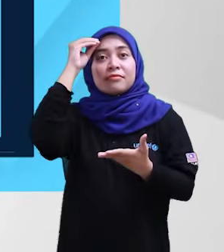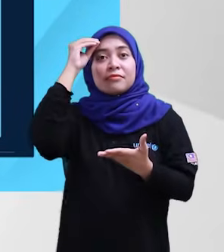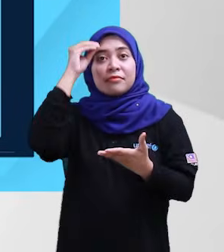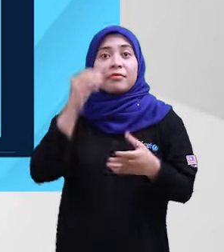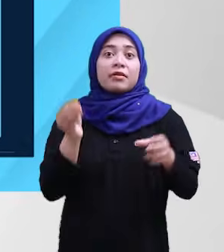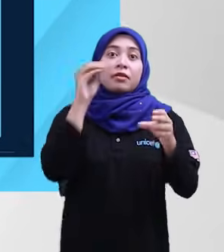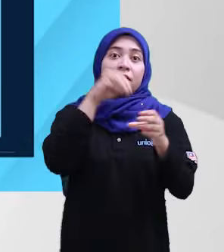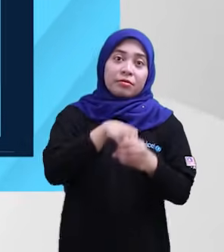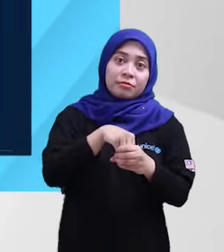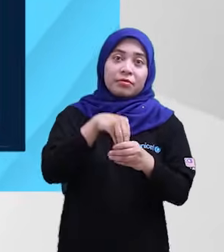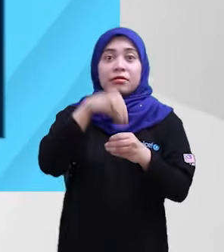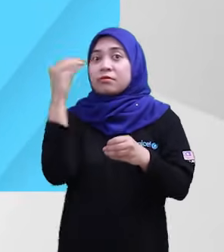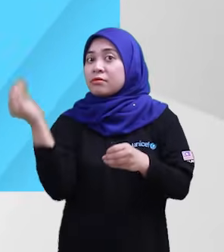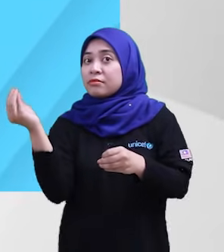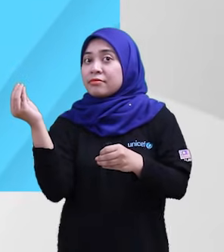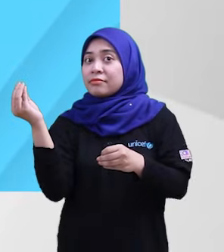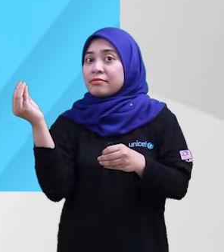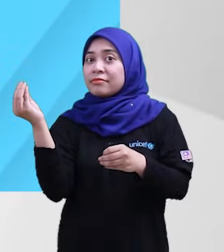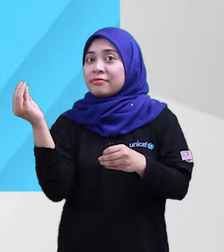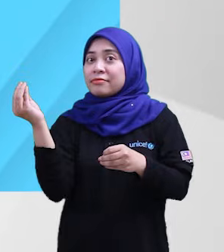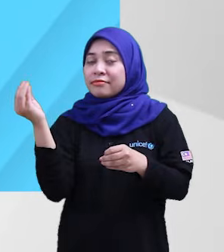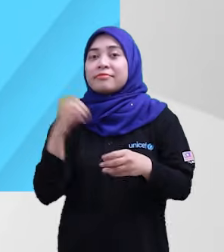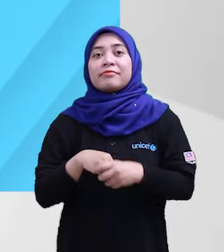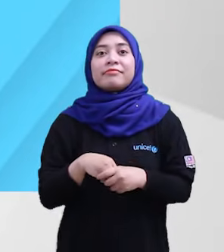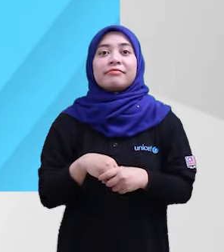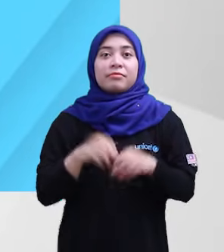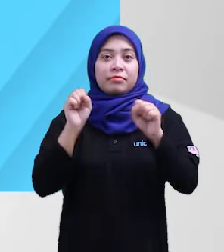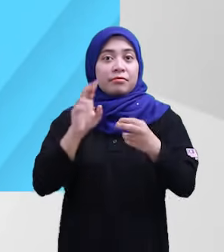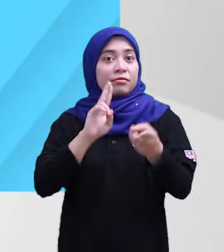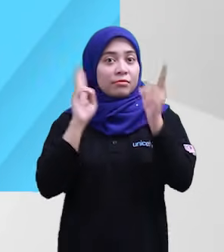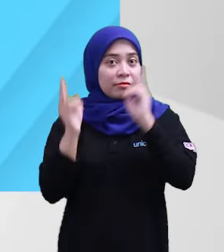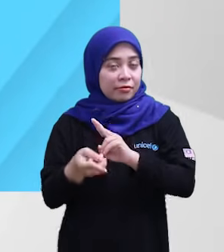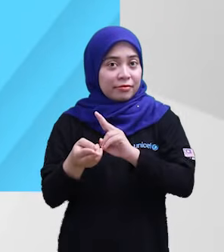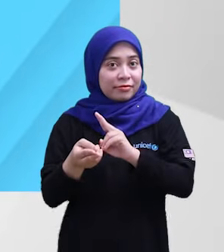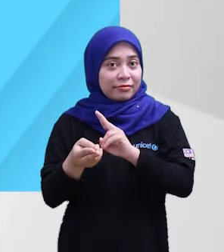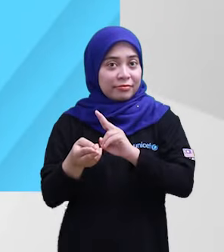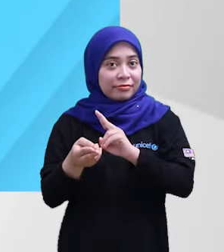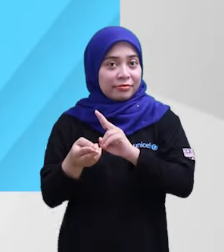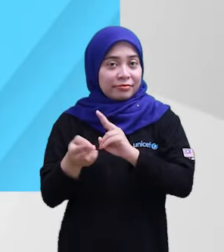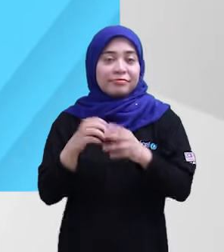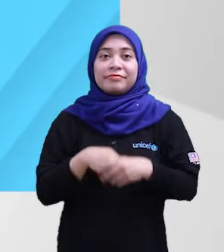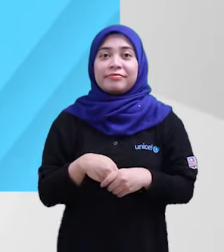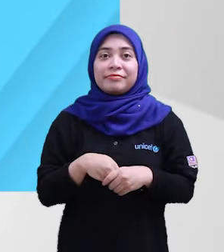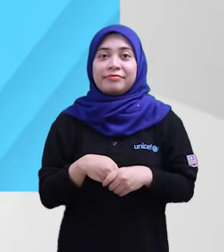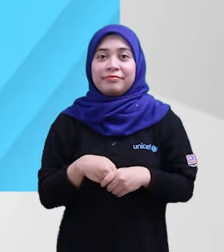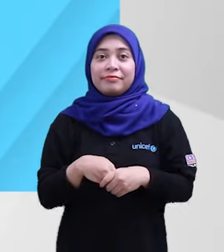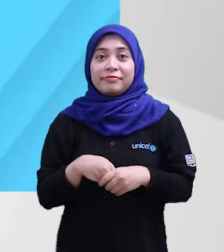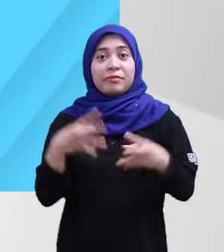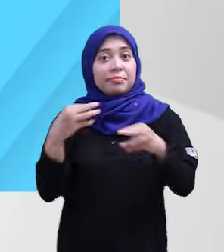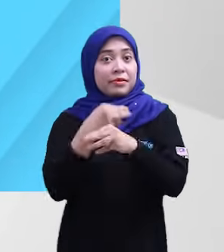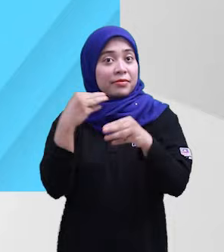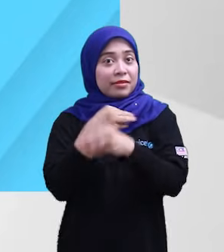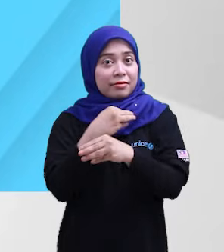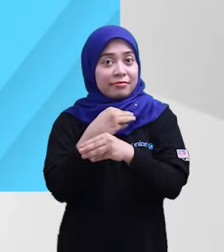tadi. Yang pertama, kita belajar tentang input dan output. Yang kedua, kita belajar tentang pemboleh ubah. Dan yang